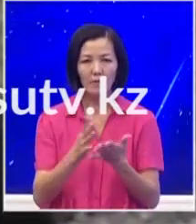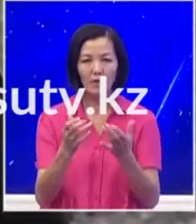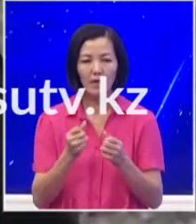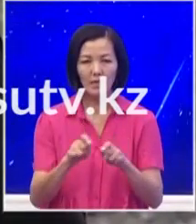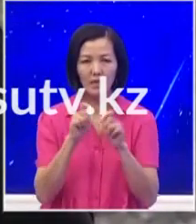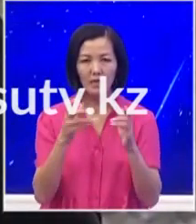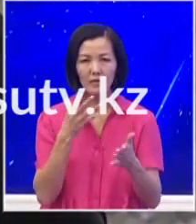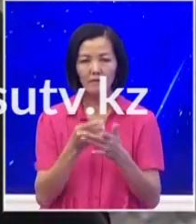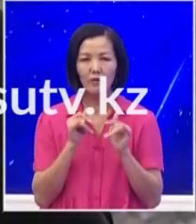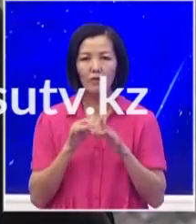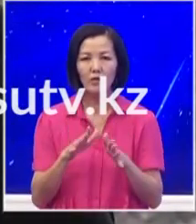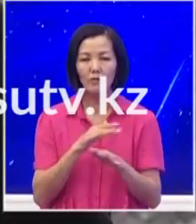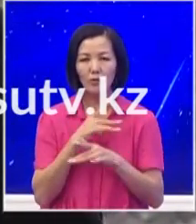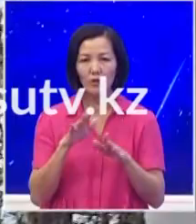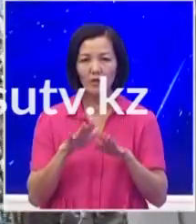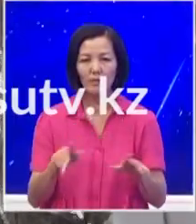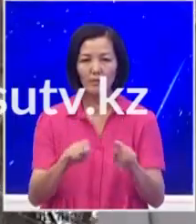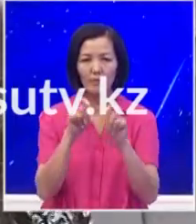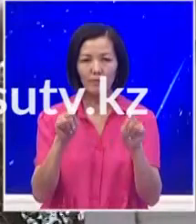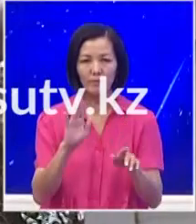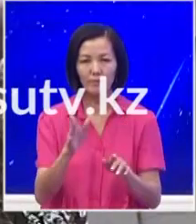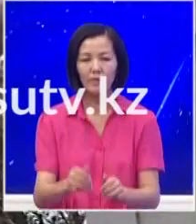собственный бизнес и создать новые рабочие места.